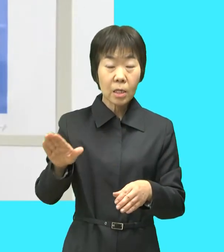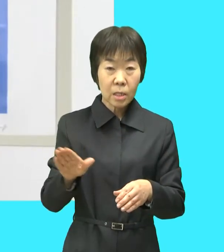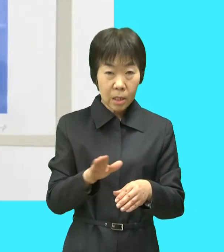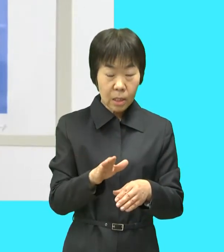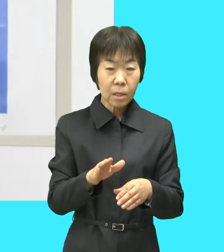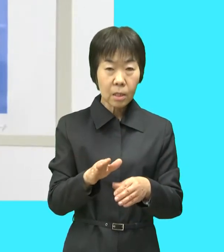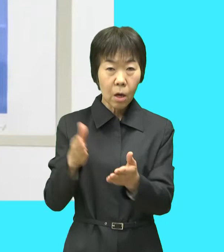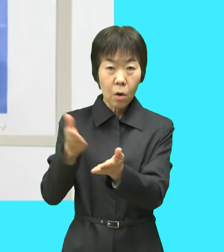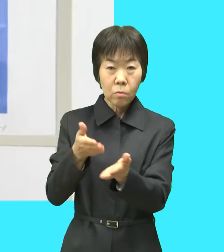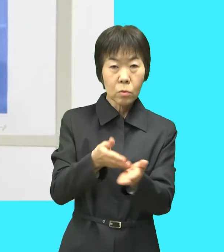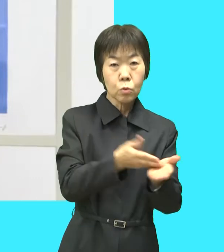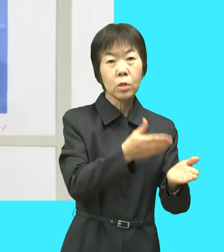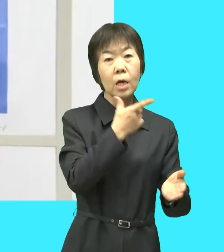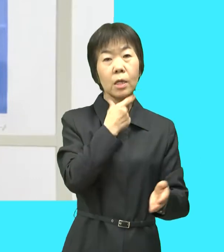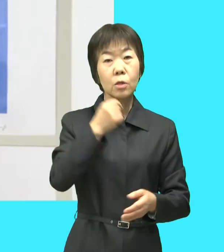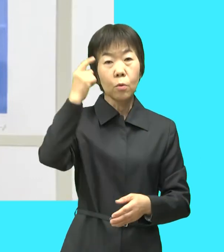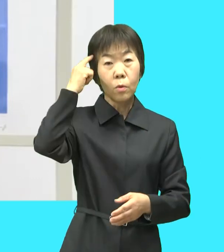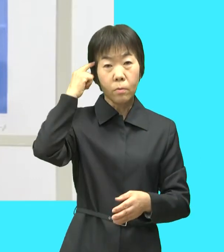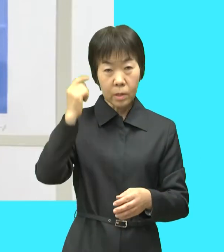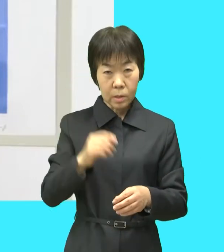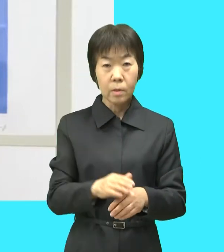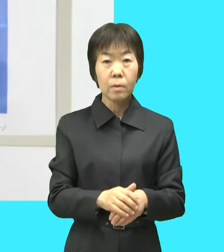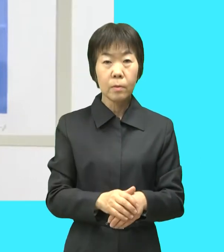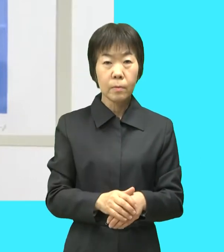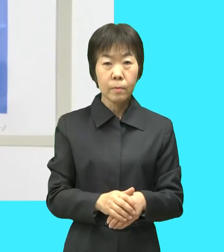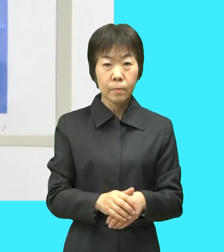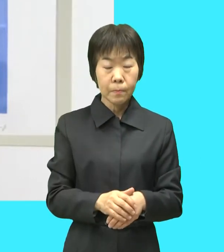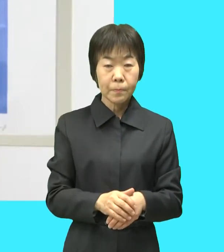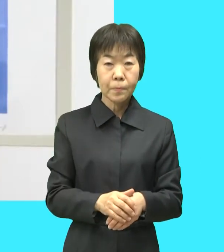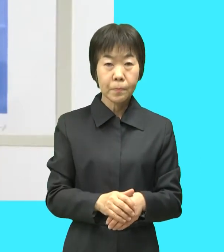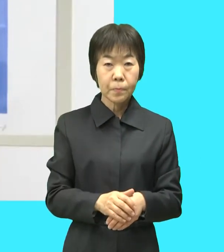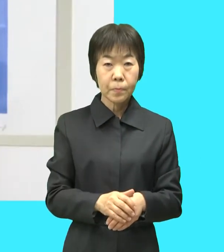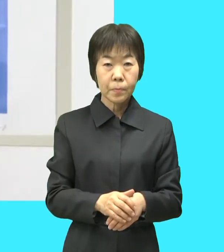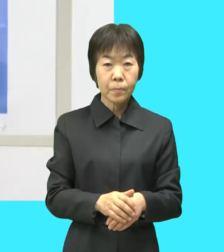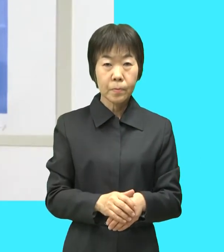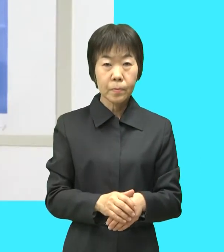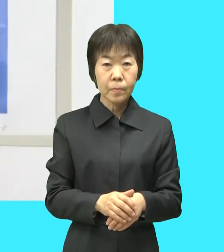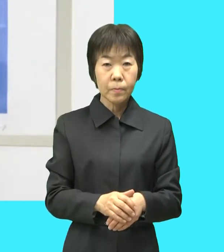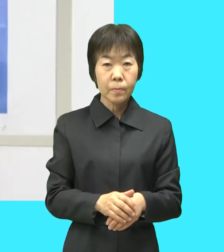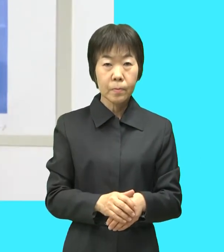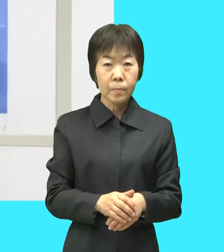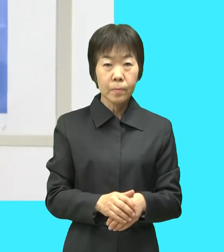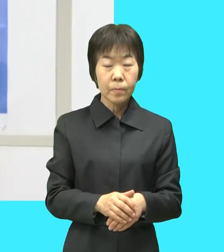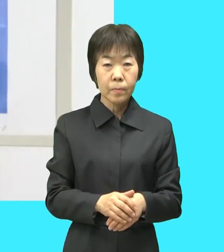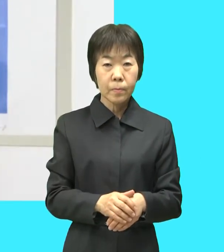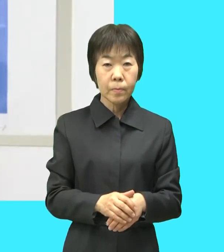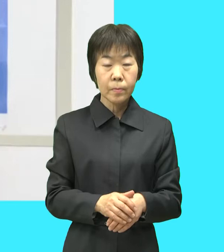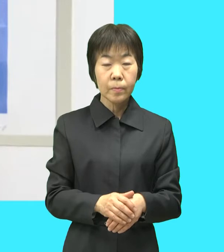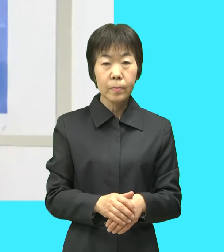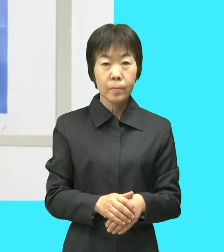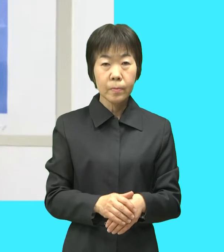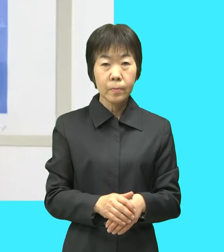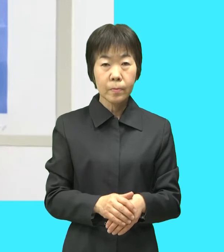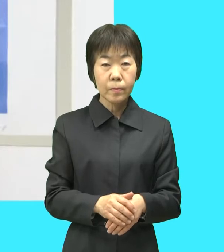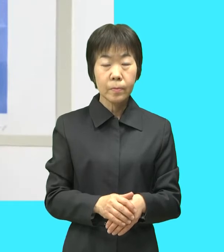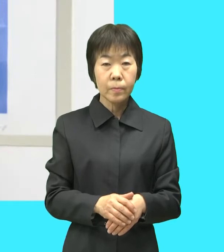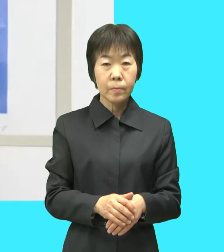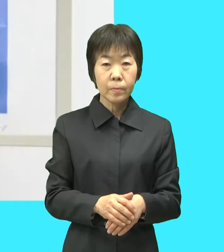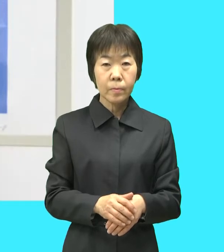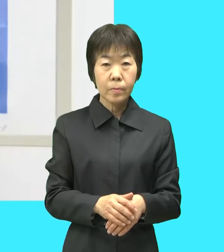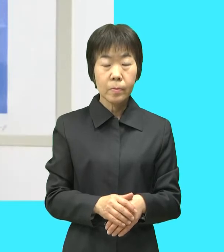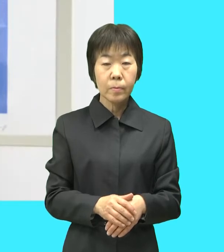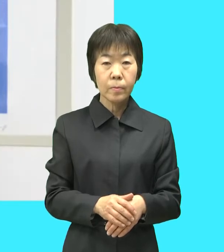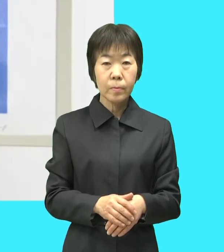き続き訴えていきたいと思います。 その他ございますでしょうか。じゃあ録画一番後